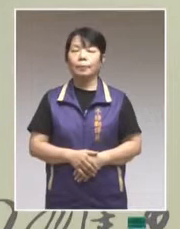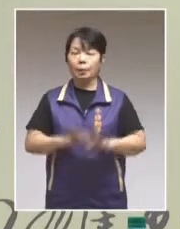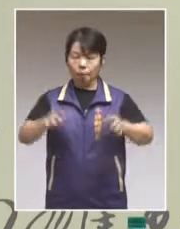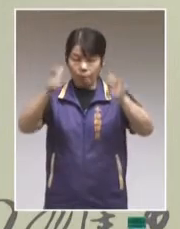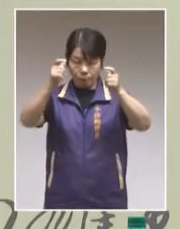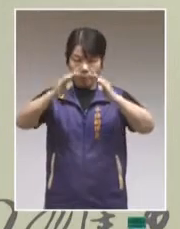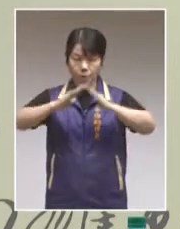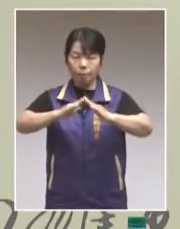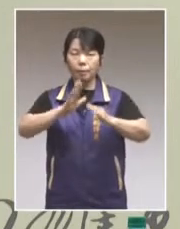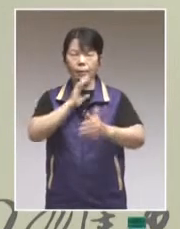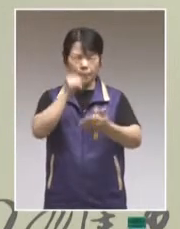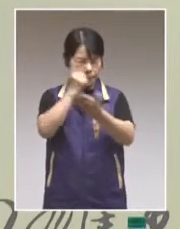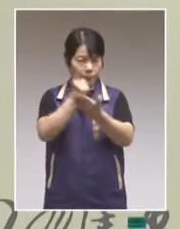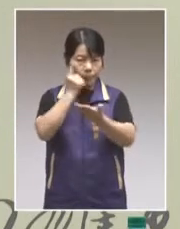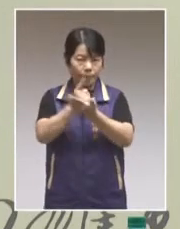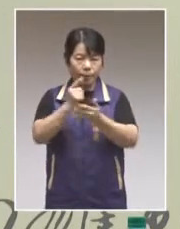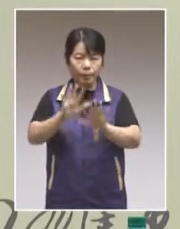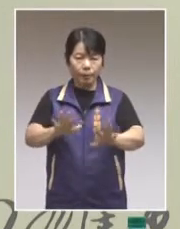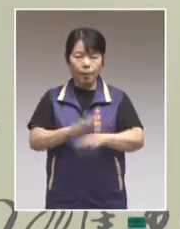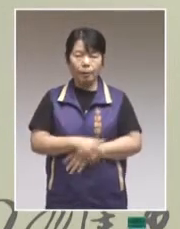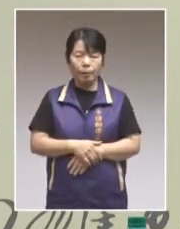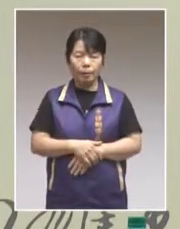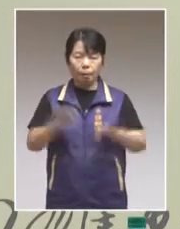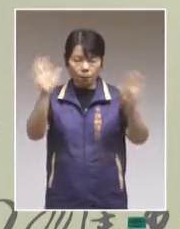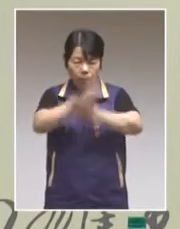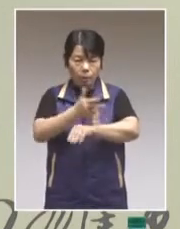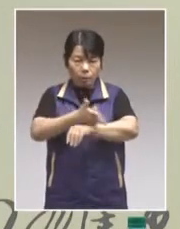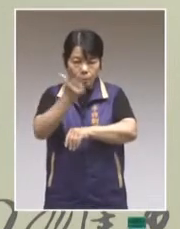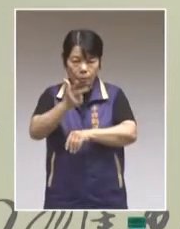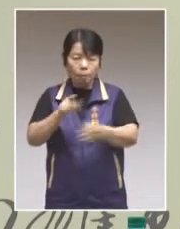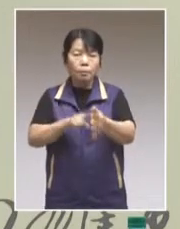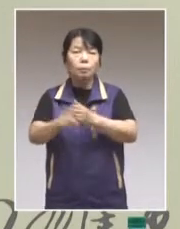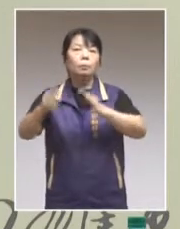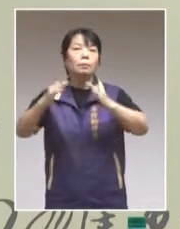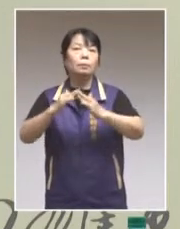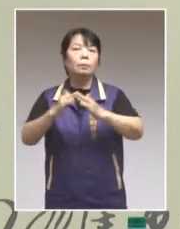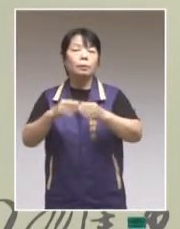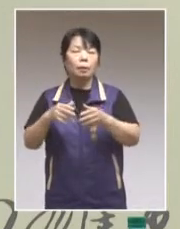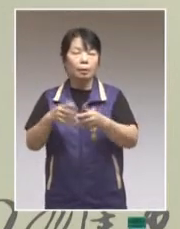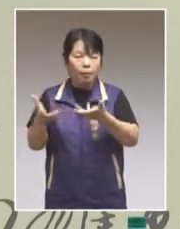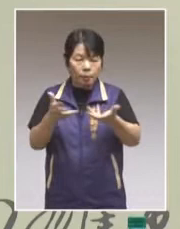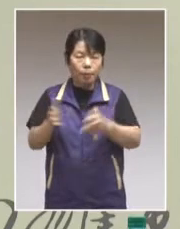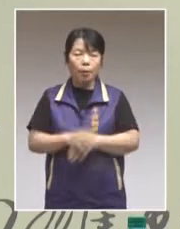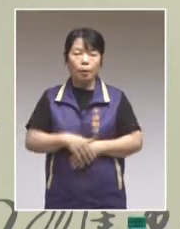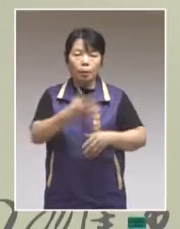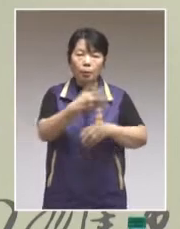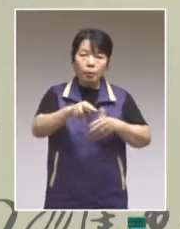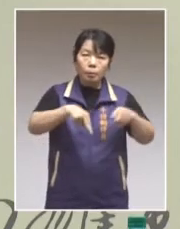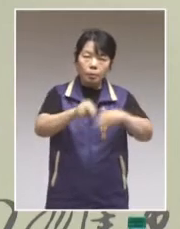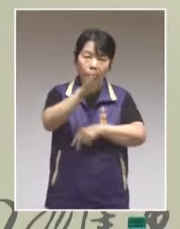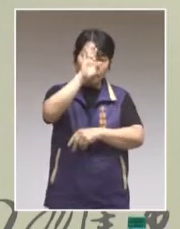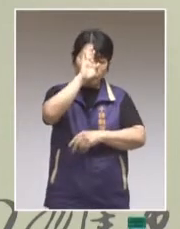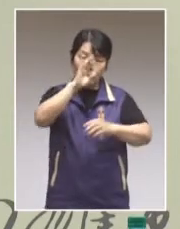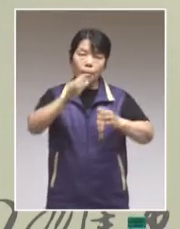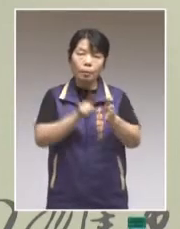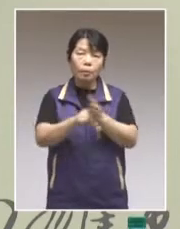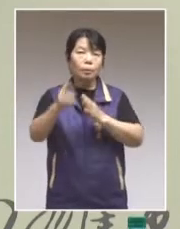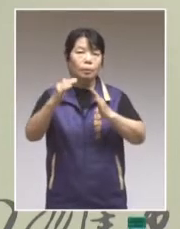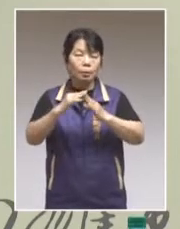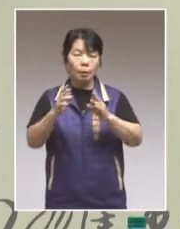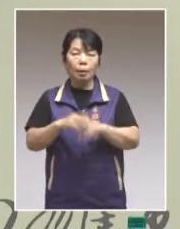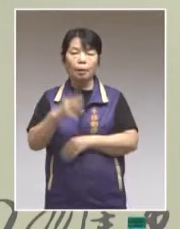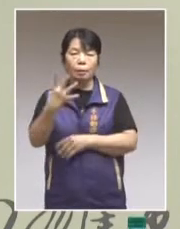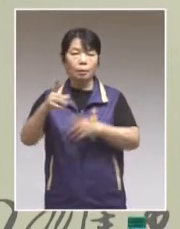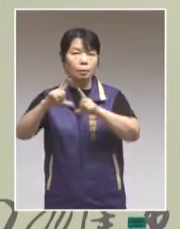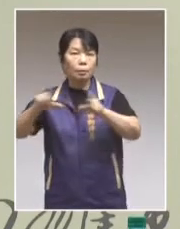高雄市是每天晚上的七点我们会开专家的会议哈，有流行病学家，还有我们四大医学中心，